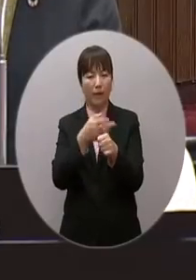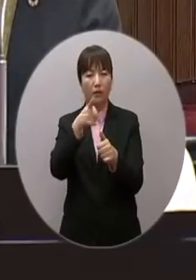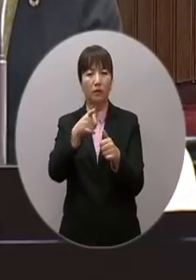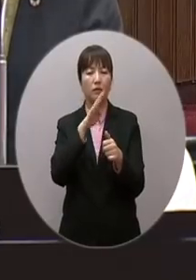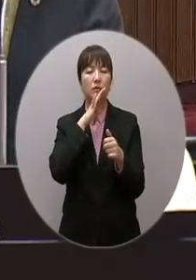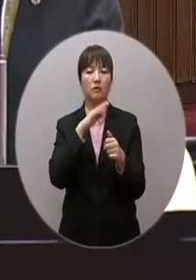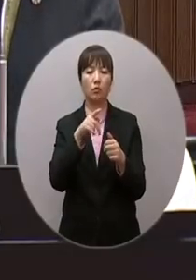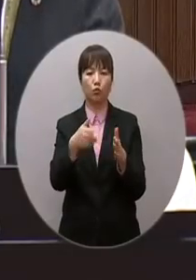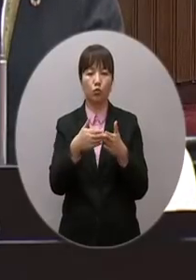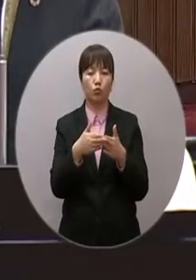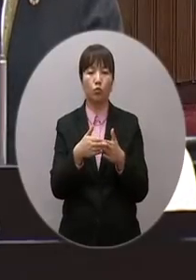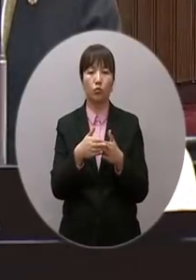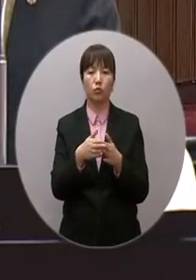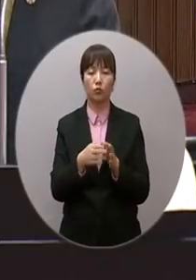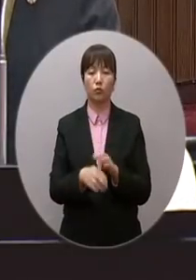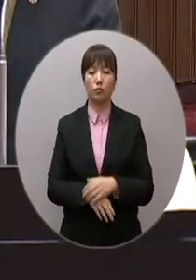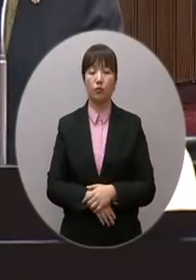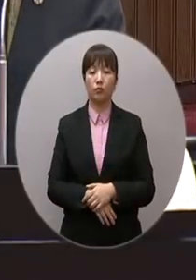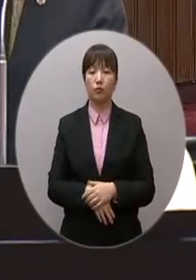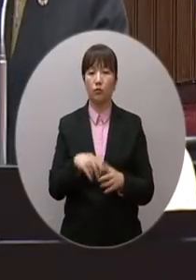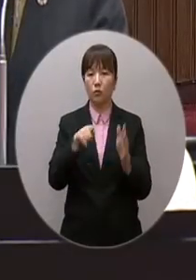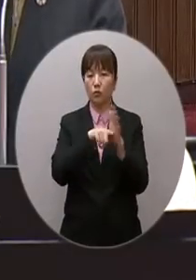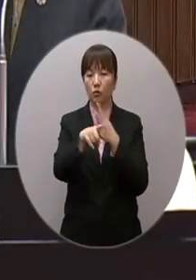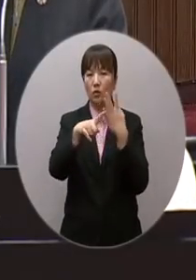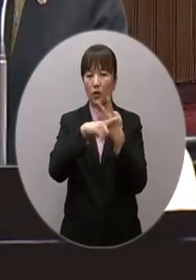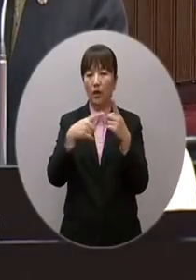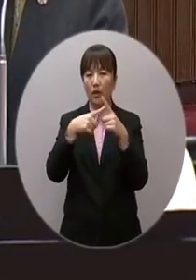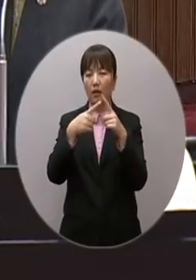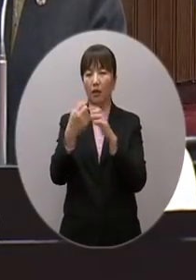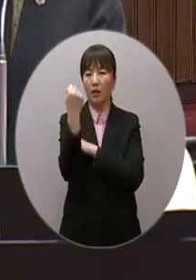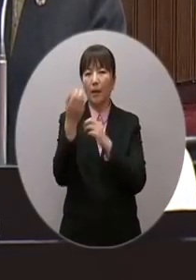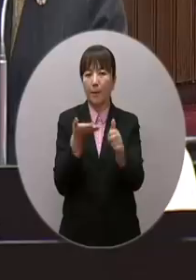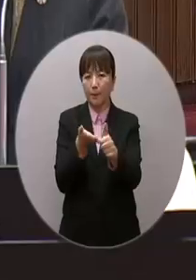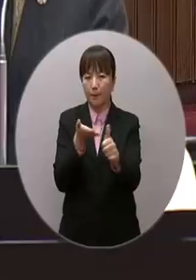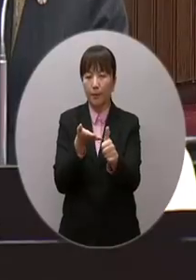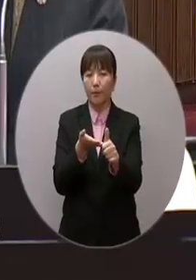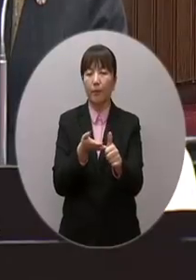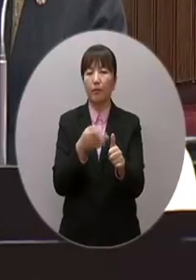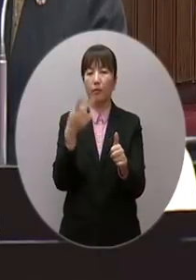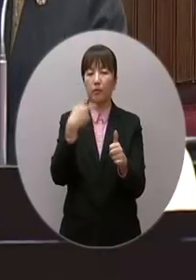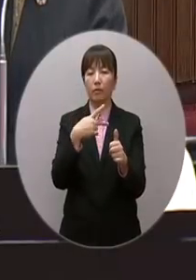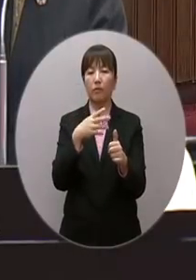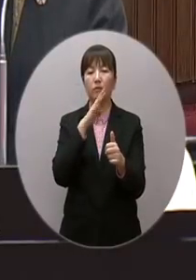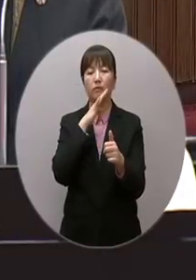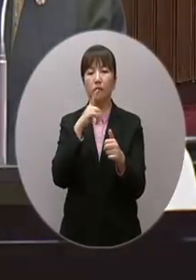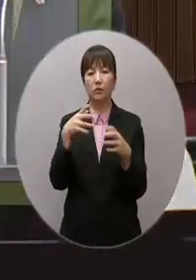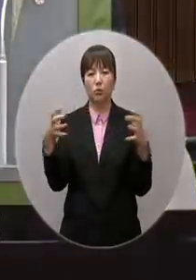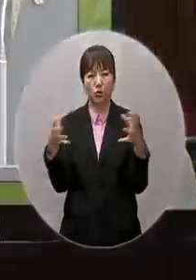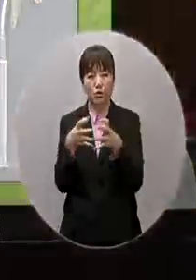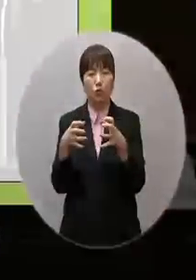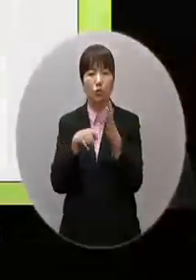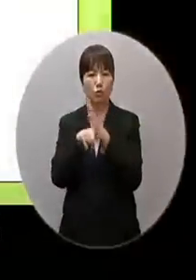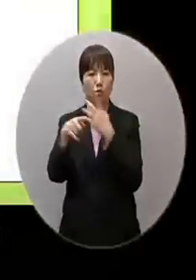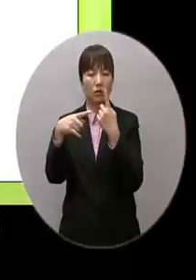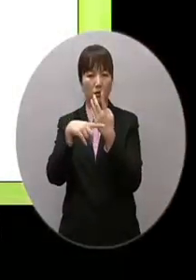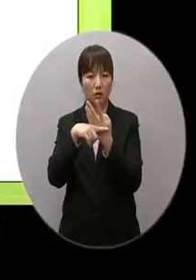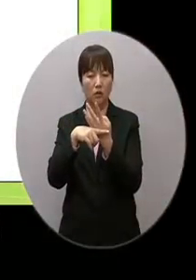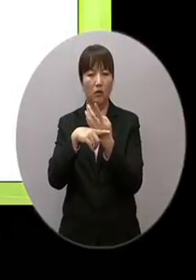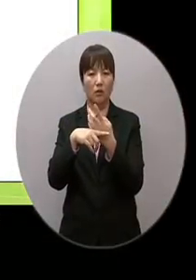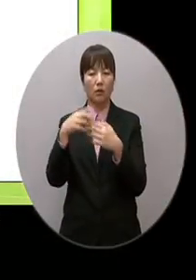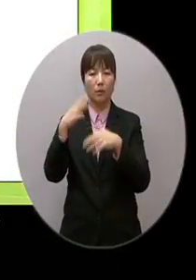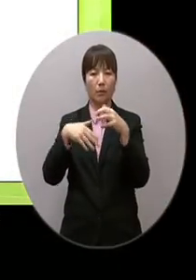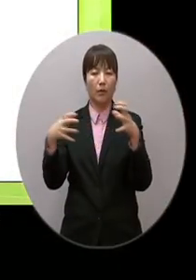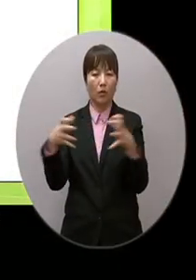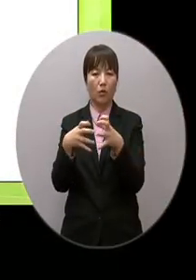麻烦我们的部长，这里我们的专业培力、专业团体的培力，还有凝聚我们专业人士的部